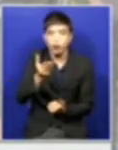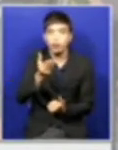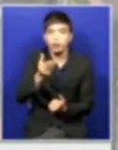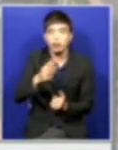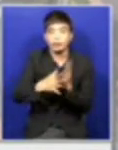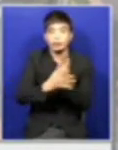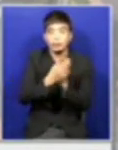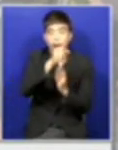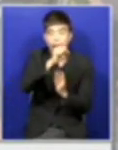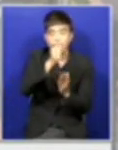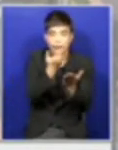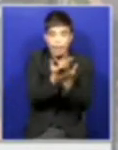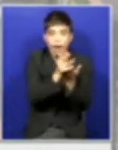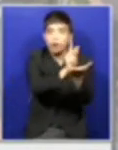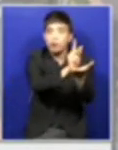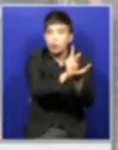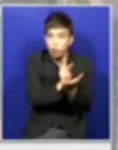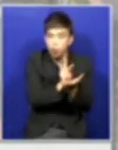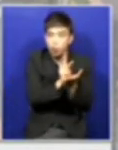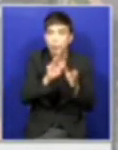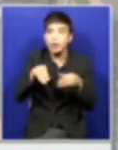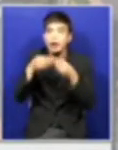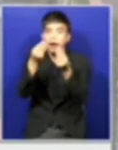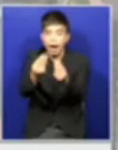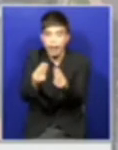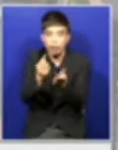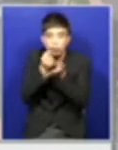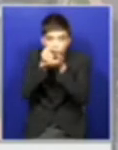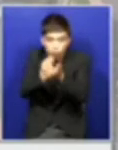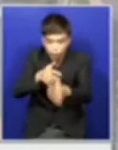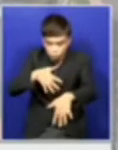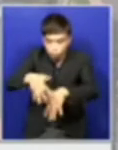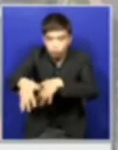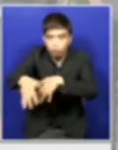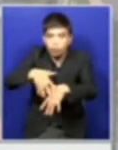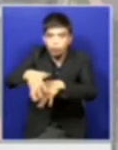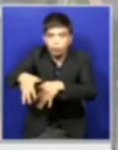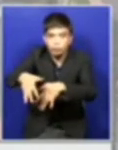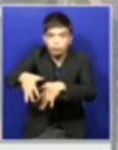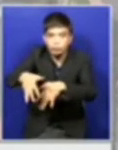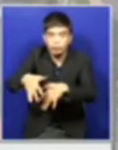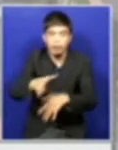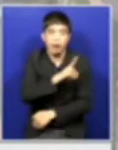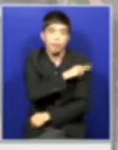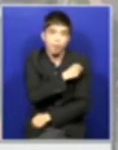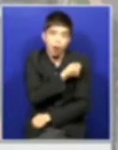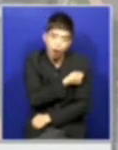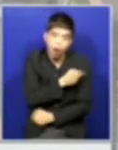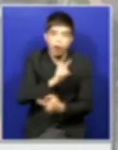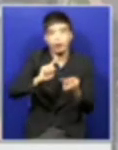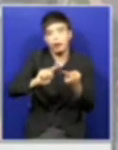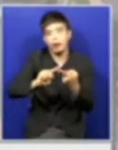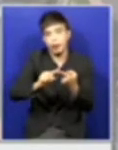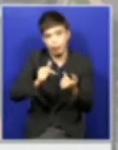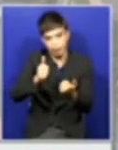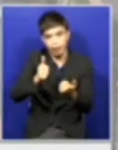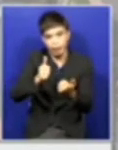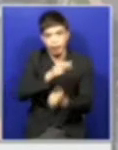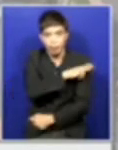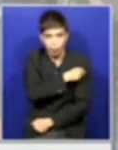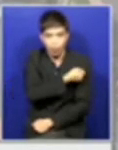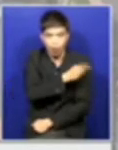ยาให้กับพี่น้องประชาชนและไม่ว่าหนึ่งด้านการแพทย์นะครับการแพทย์ต้อง